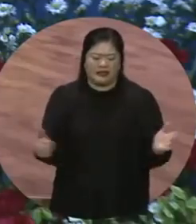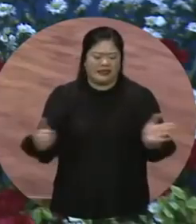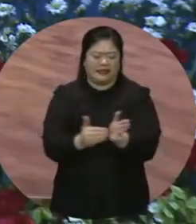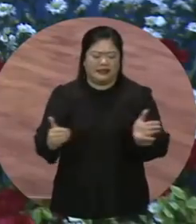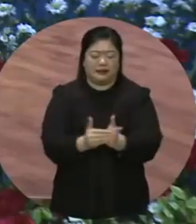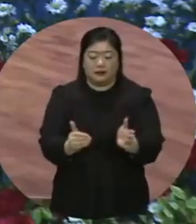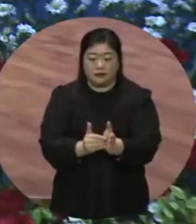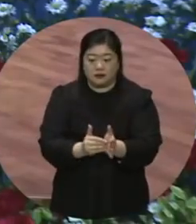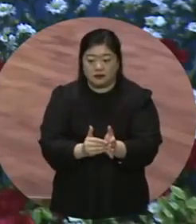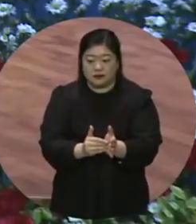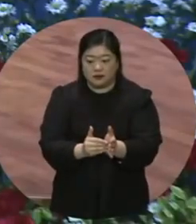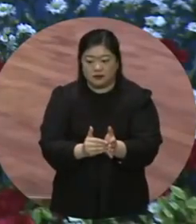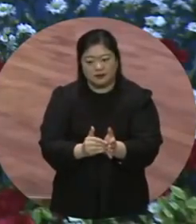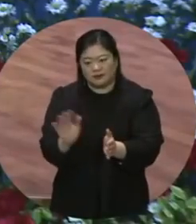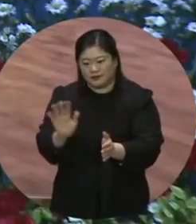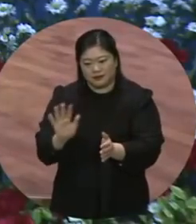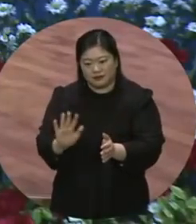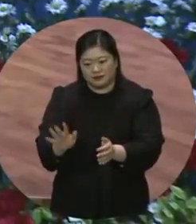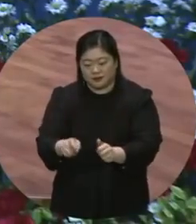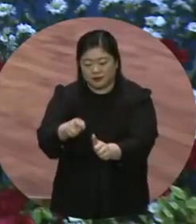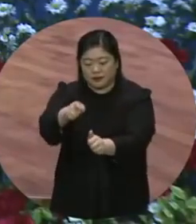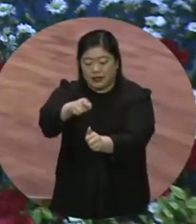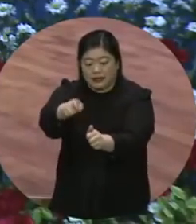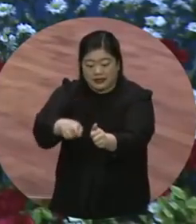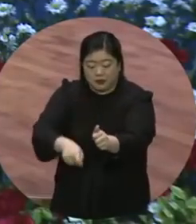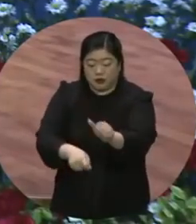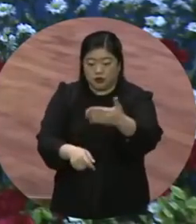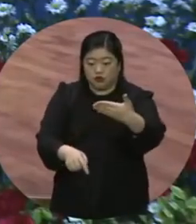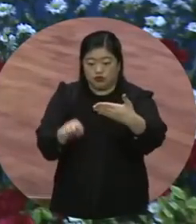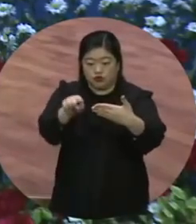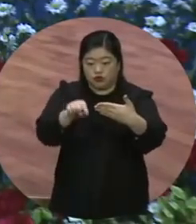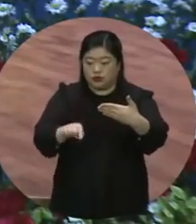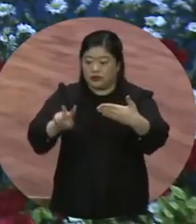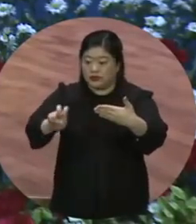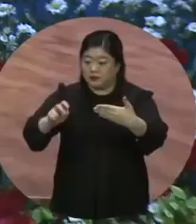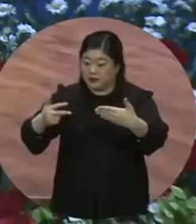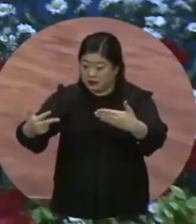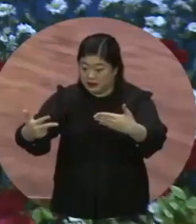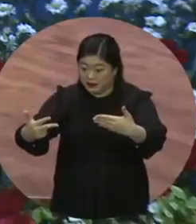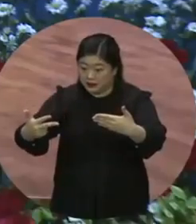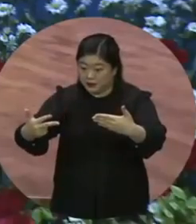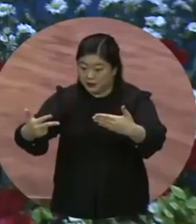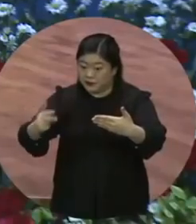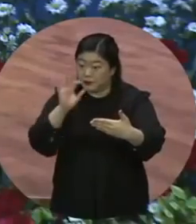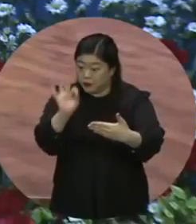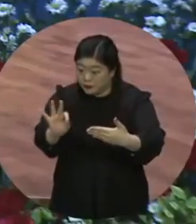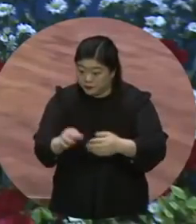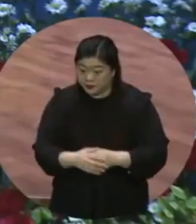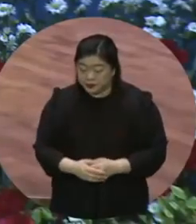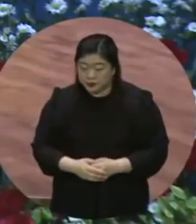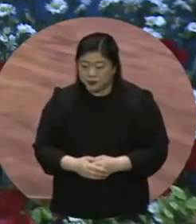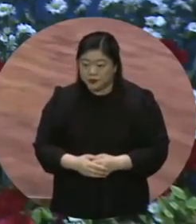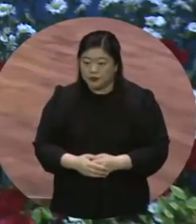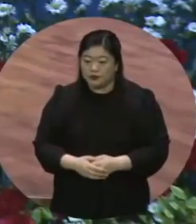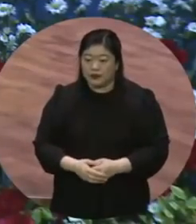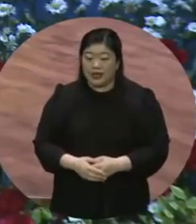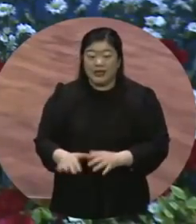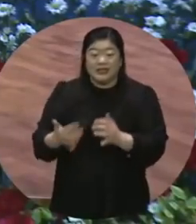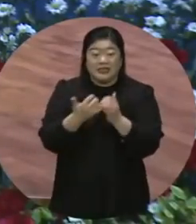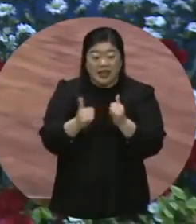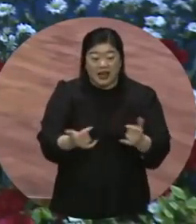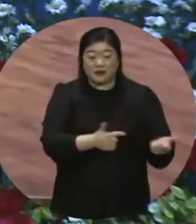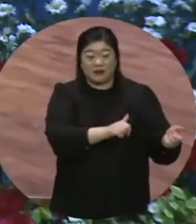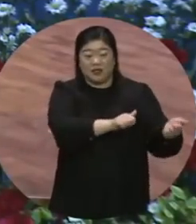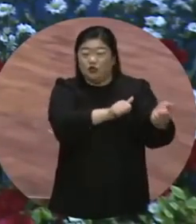9장 27절에 말씀. 성경 하나님 말씀 히브리서 9장 27절에 분명히 말씀다. 한 번 죽는